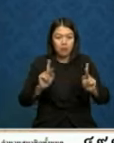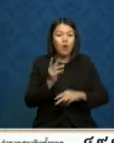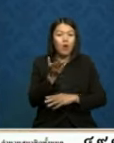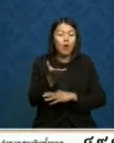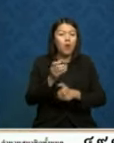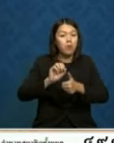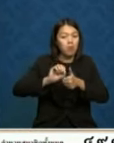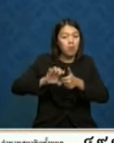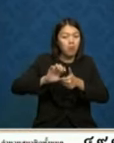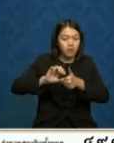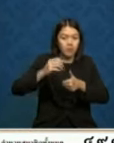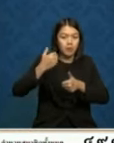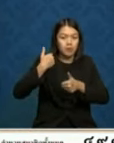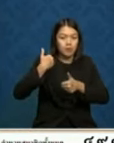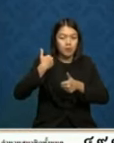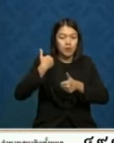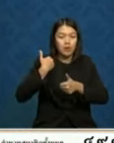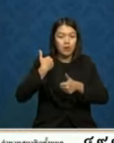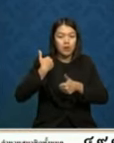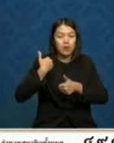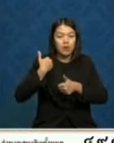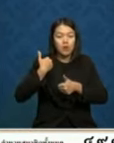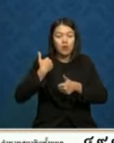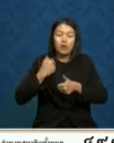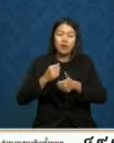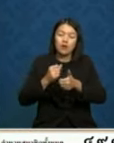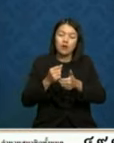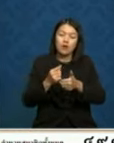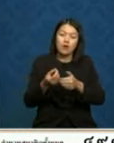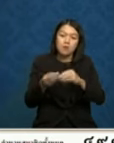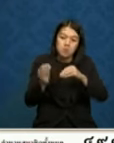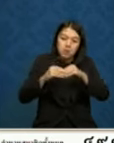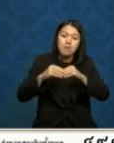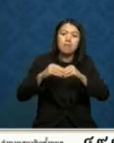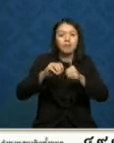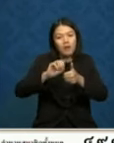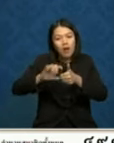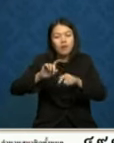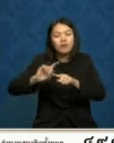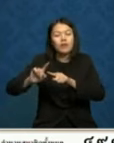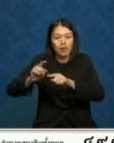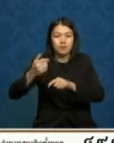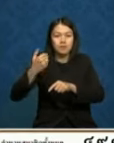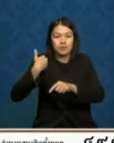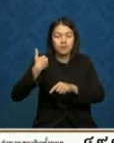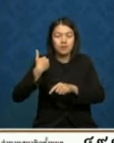งวนความเห็นมีผู้แปรยติขอสงวนคำแปรยติ